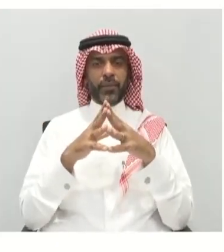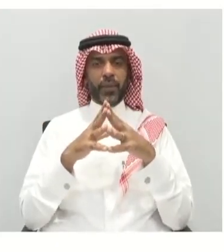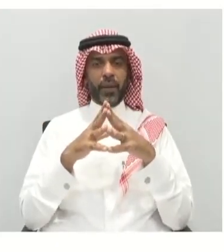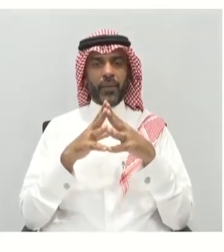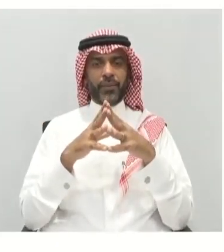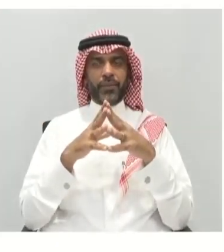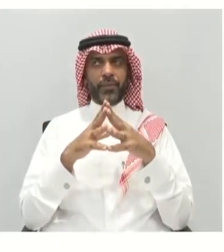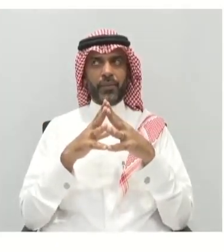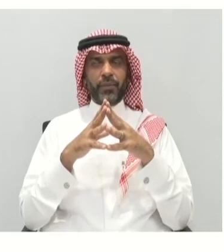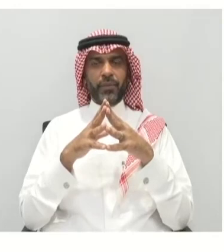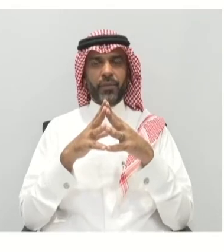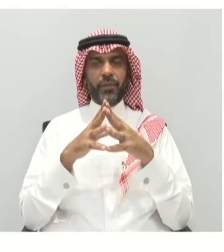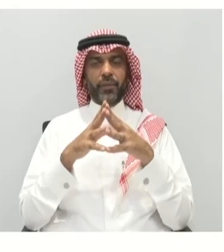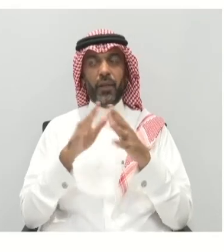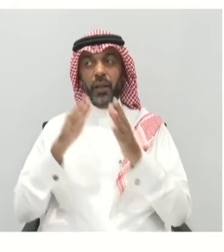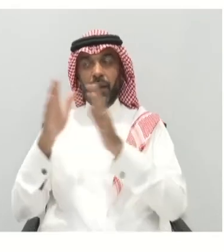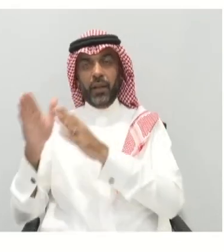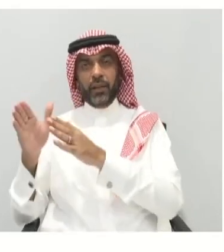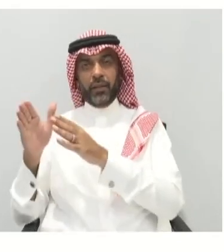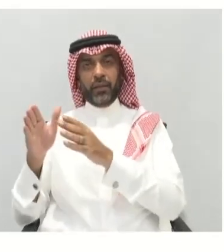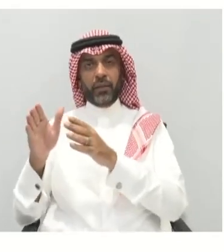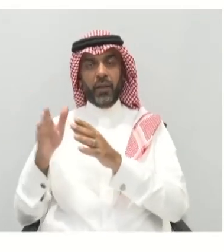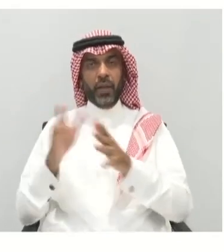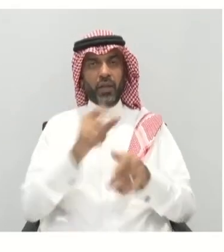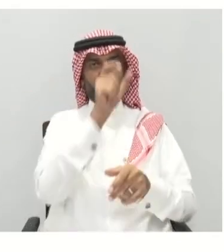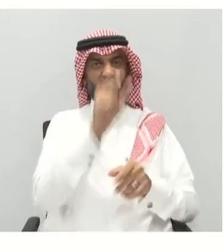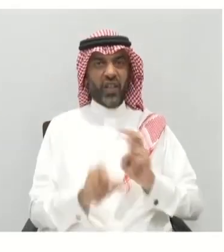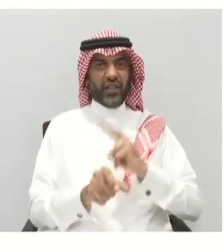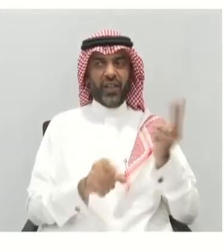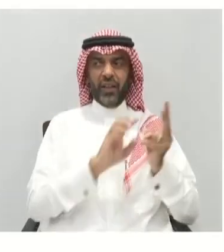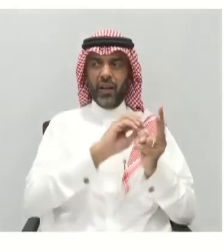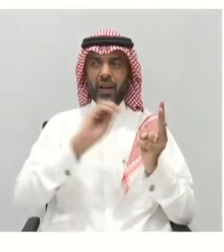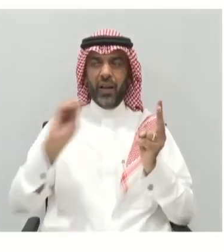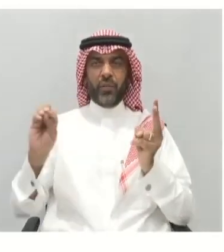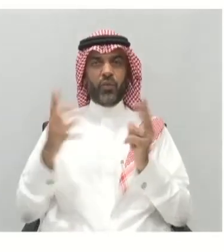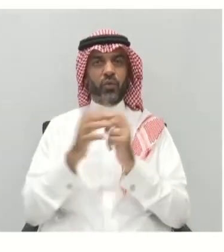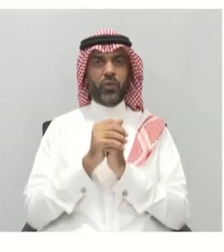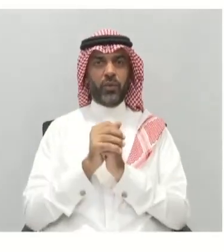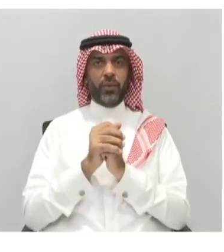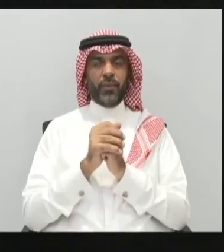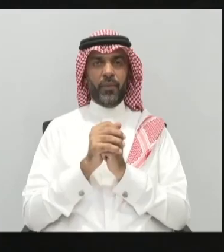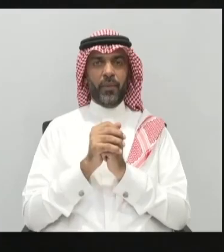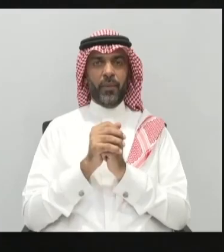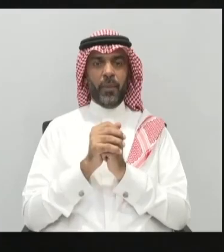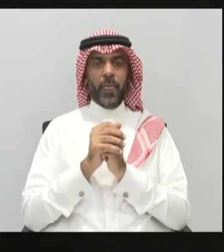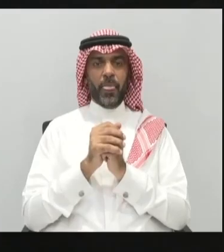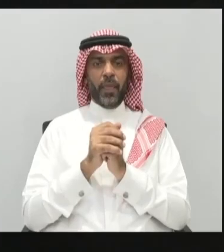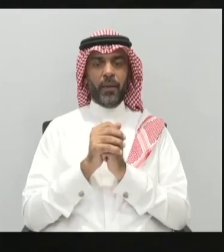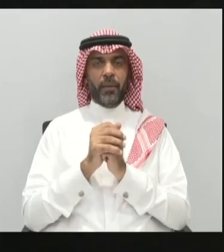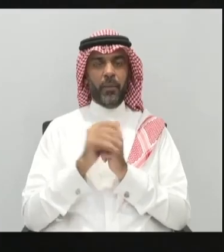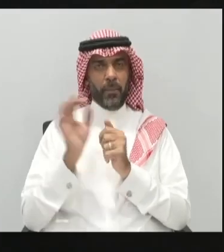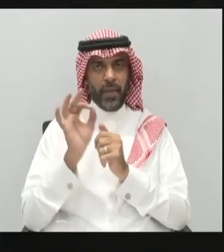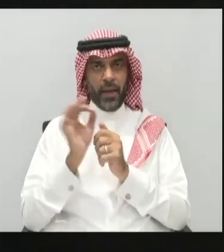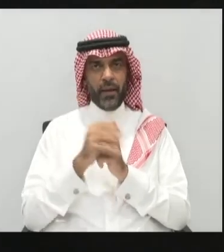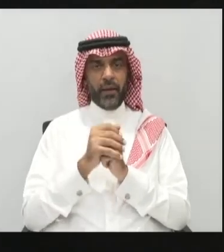تدعم هذه المسوغات الان ناتي للحجه المضاده مثلا ماذا نقول في الحجه المضاده كمثال